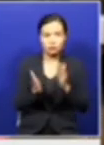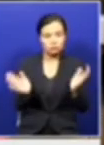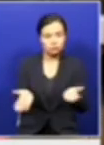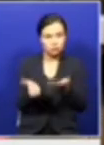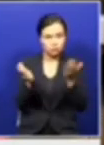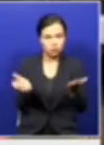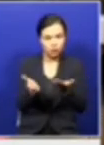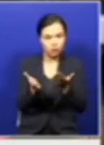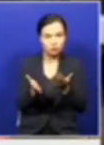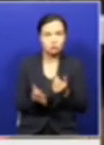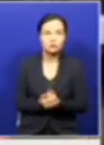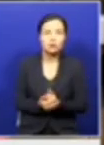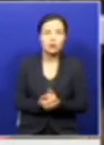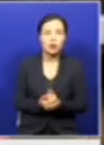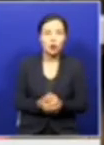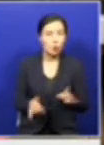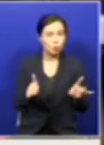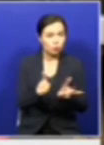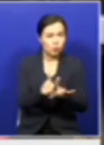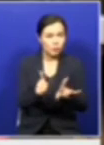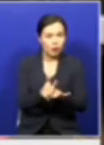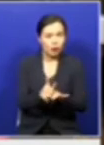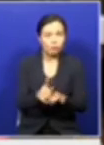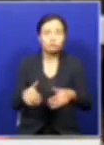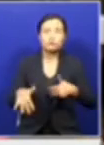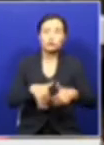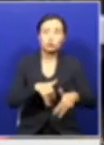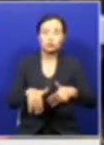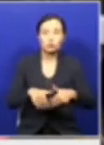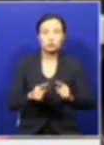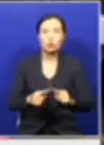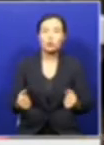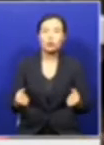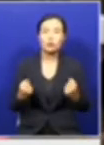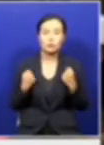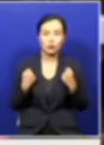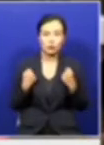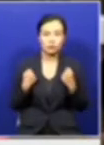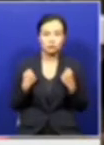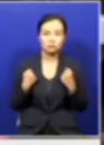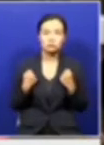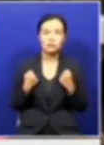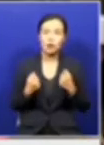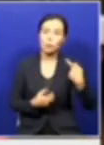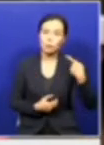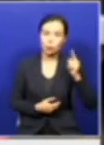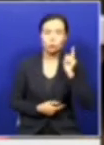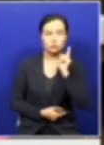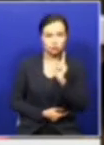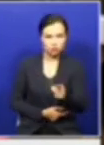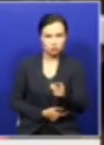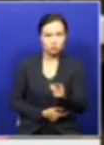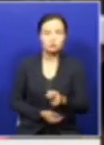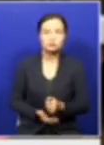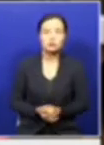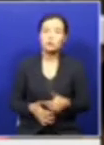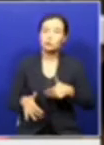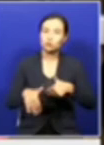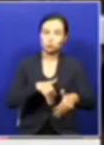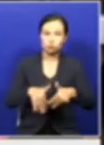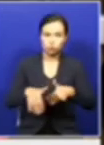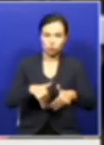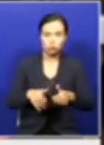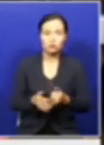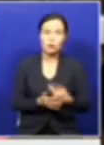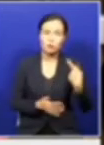างศักยภาพให้ชุมชนเข้มแข็งให้เกิดประโยชน์ที่แท้จริงกับชุมชน